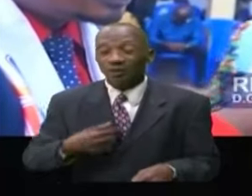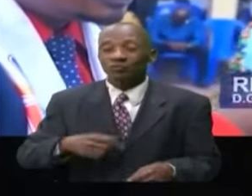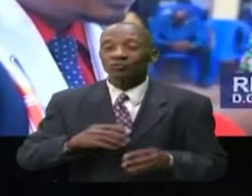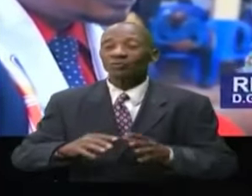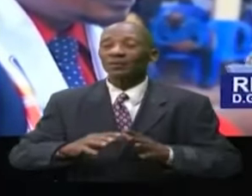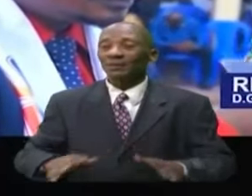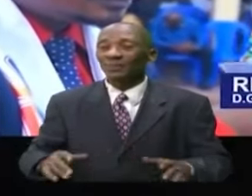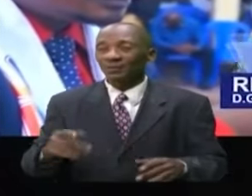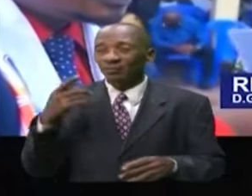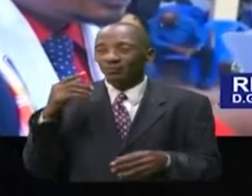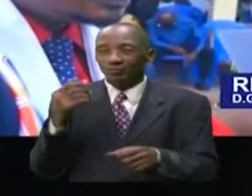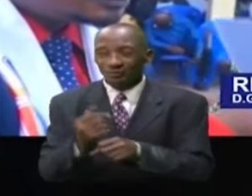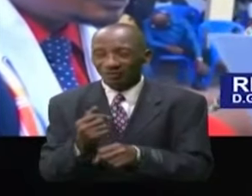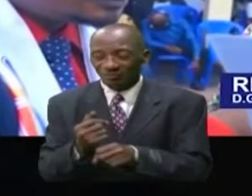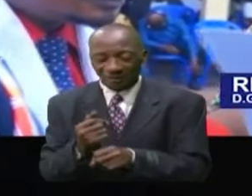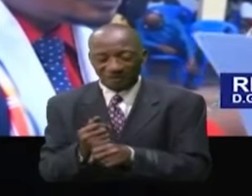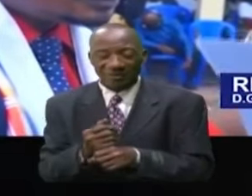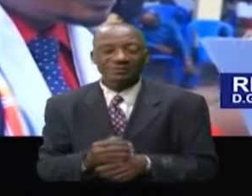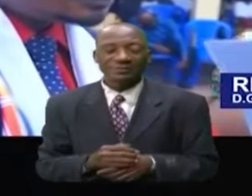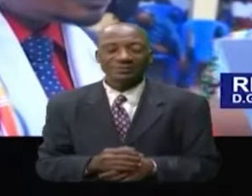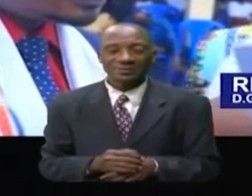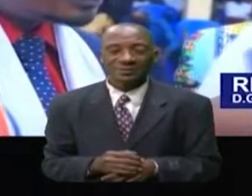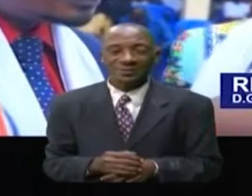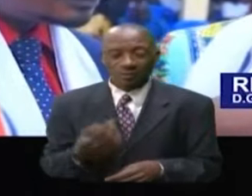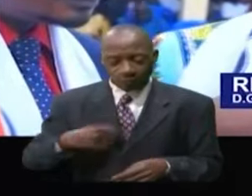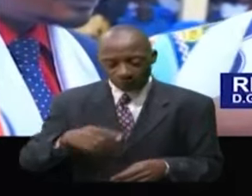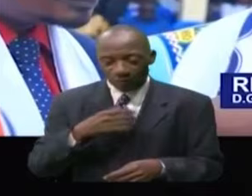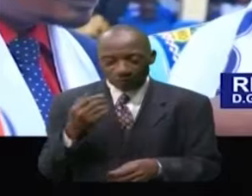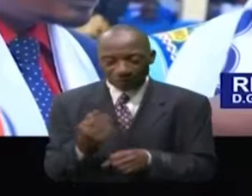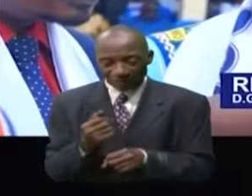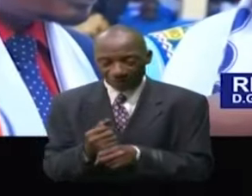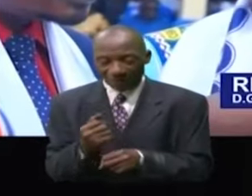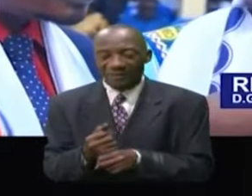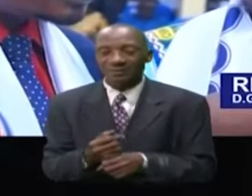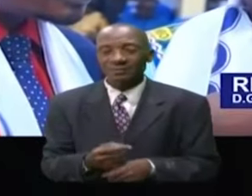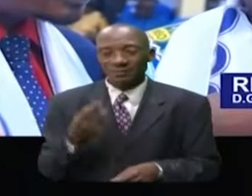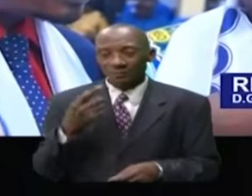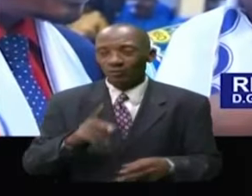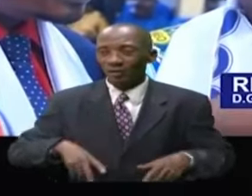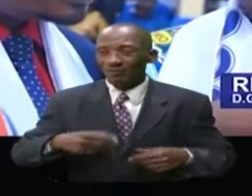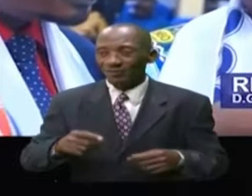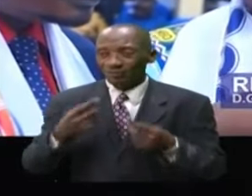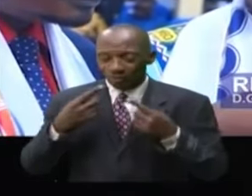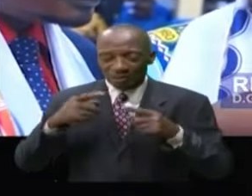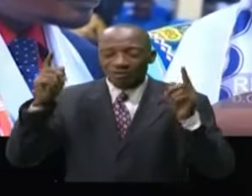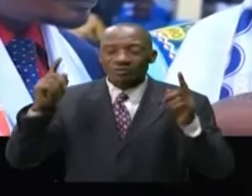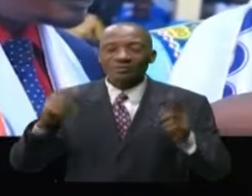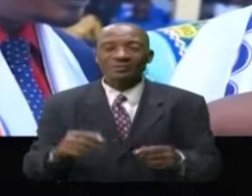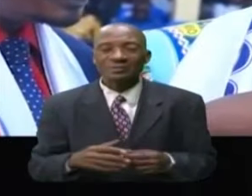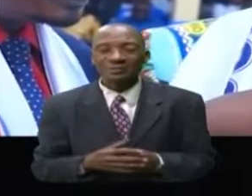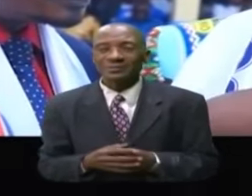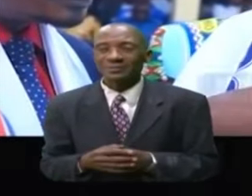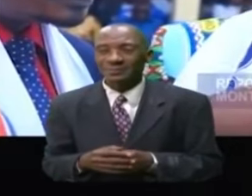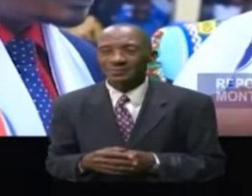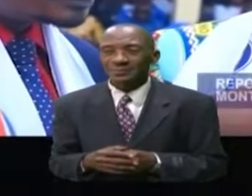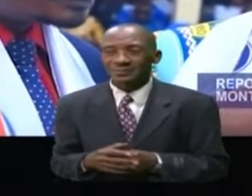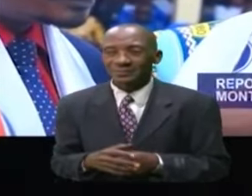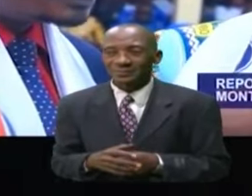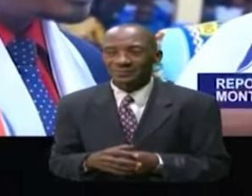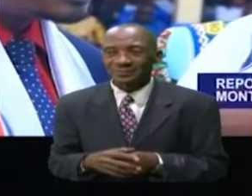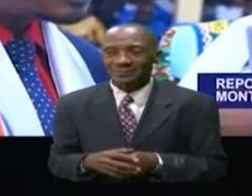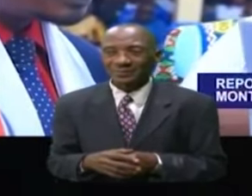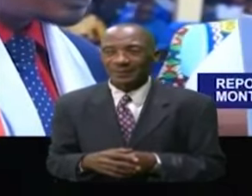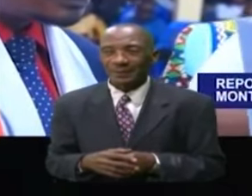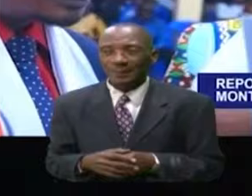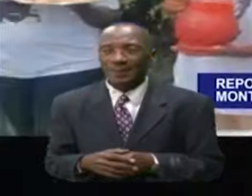son Excellence Félix Tshisekedi Tshilombo, qui prône l'autonomisation de la